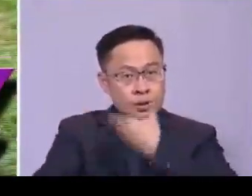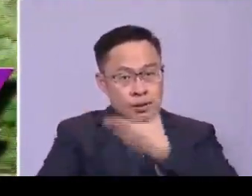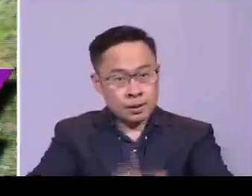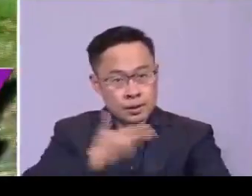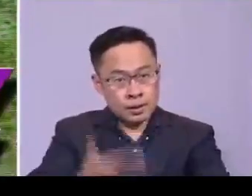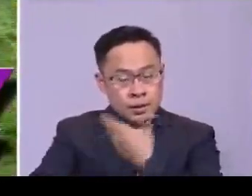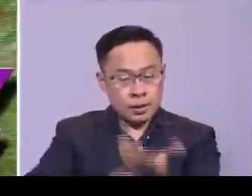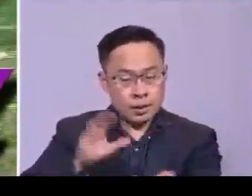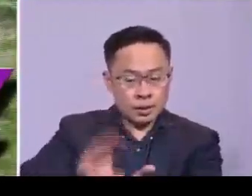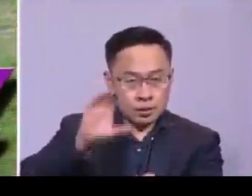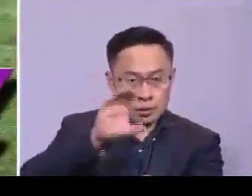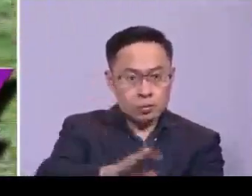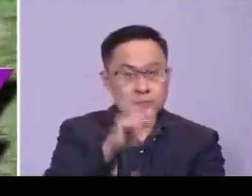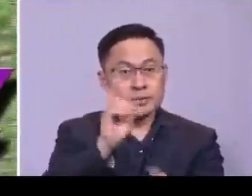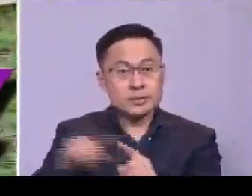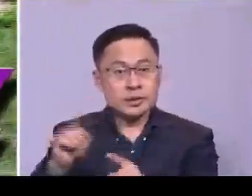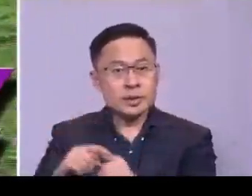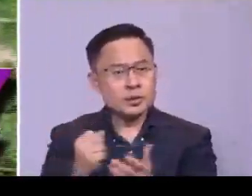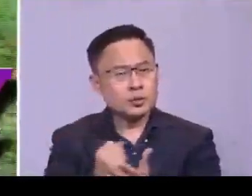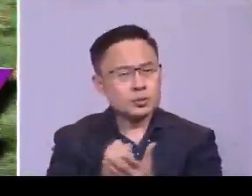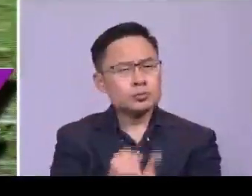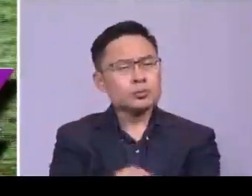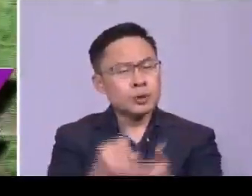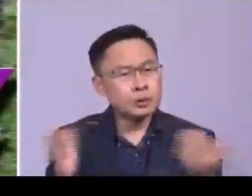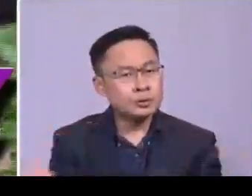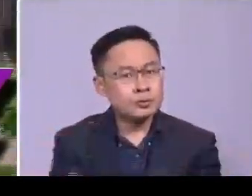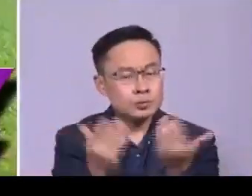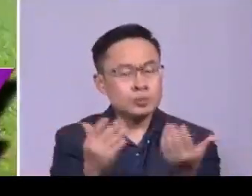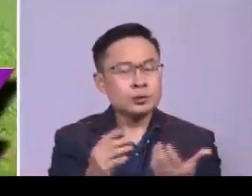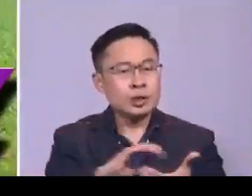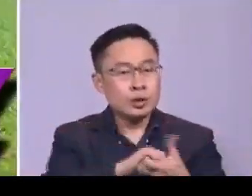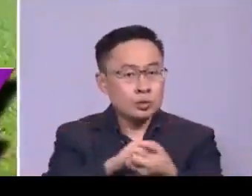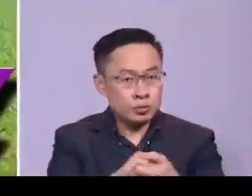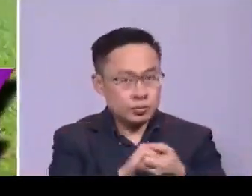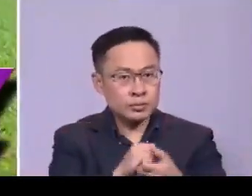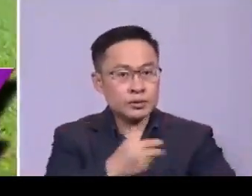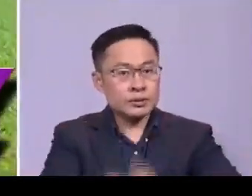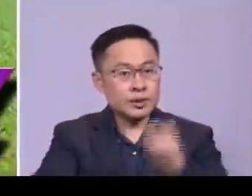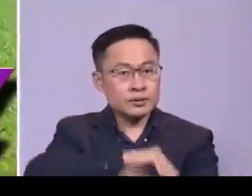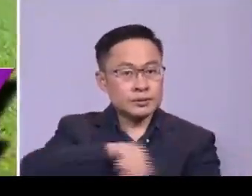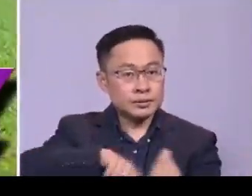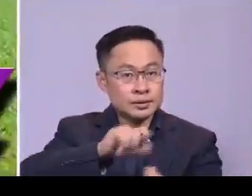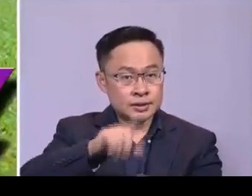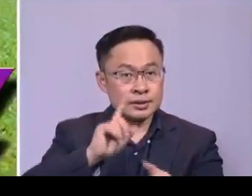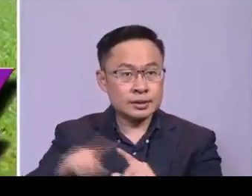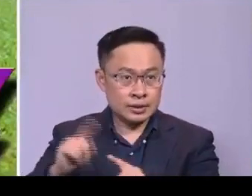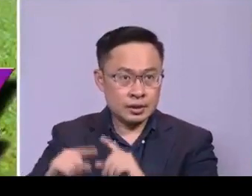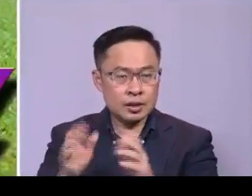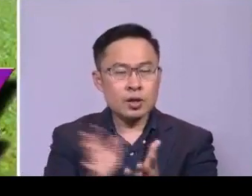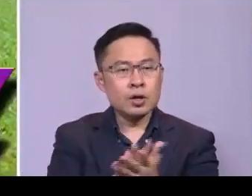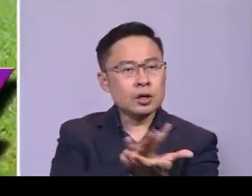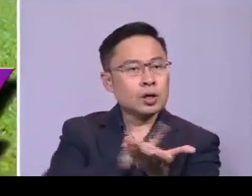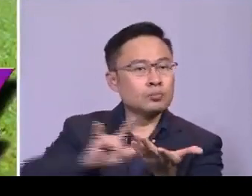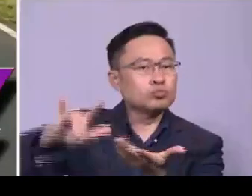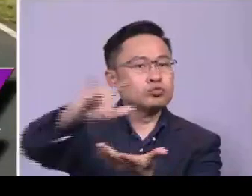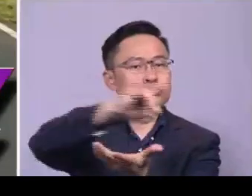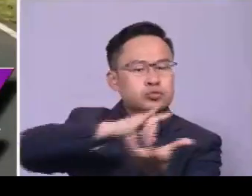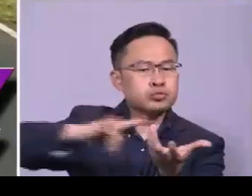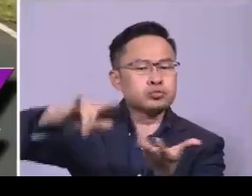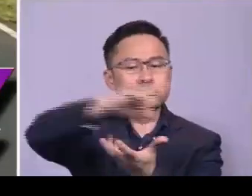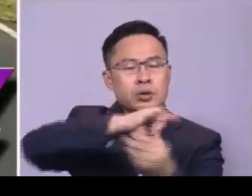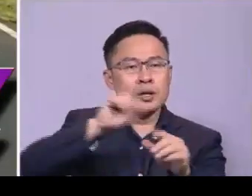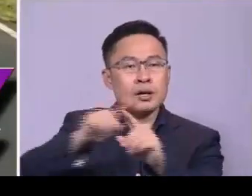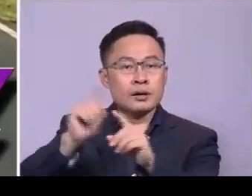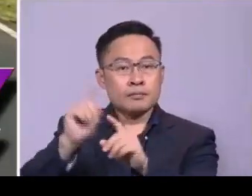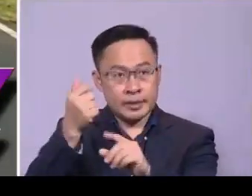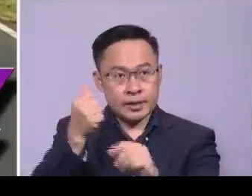นะคะส่งเสริมการรวมตัวทางเศรษฐกิจในภูมิภาคเพิ่มความเชื่อมโยงนะคะฟื้นฟูการเดินทางระหว่างการที่สะดวกปลอดภัยดำเนิน